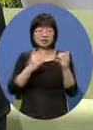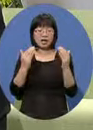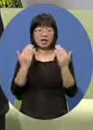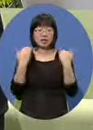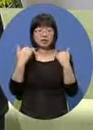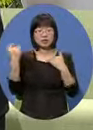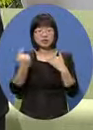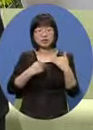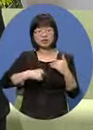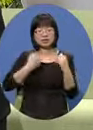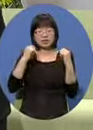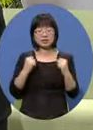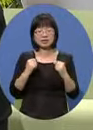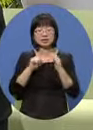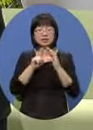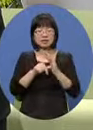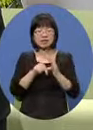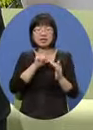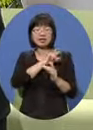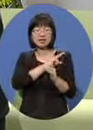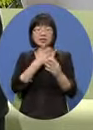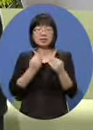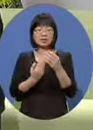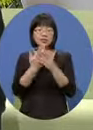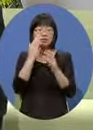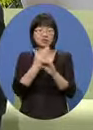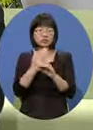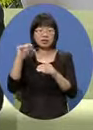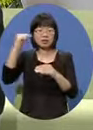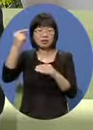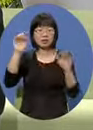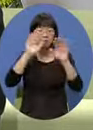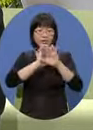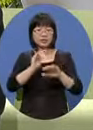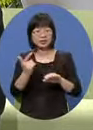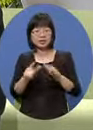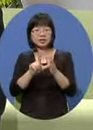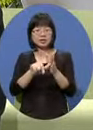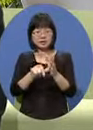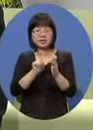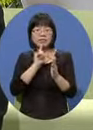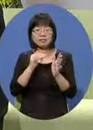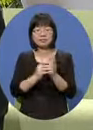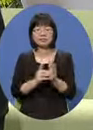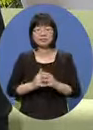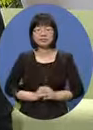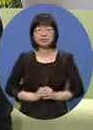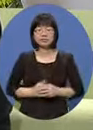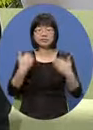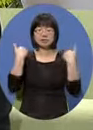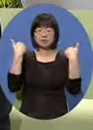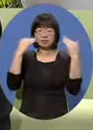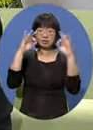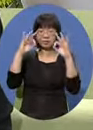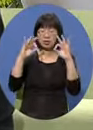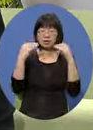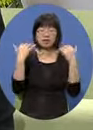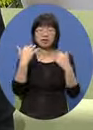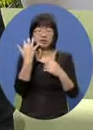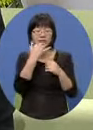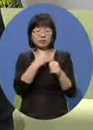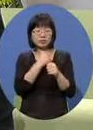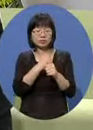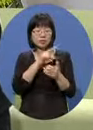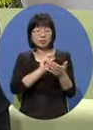와서 혼자 있을 때 그 시간대가 제일 많다고 하고 그다음이 밤 저녁 시간 순이었습니다. 성인들 같은 경우는 성폭력이나 이런